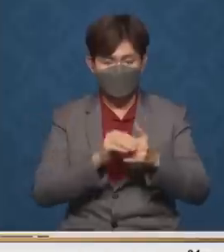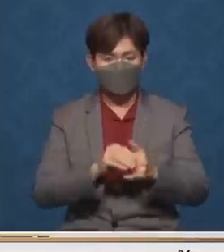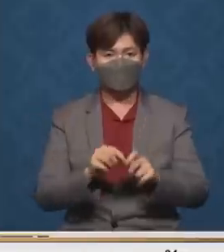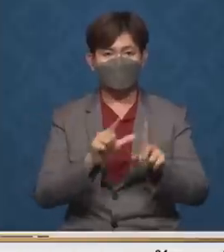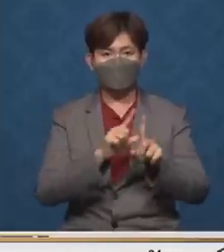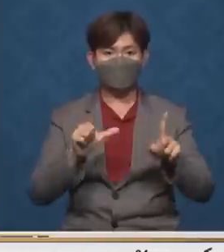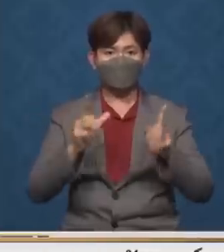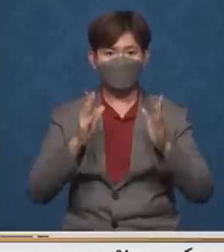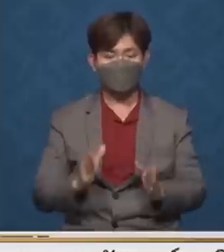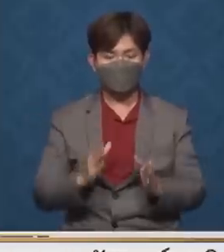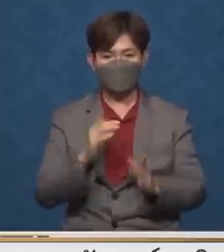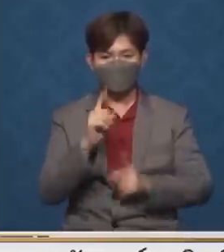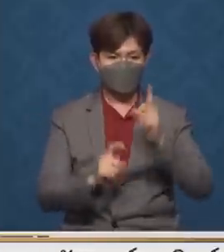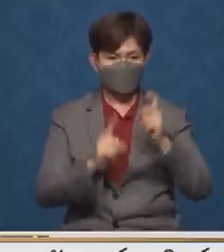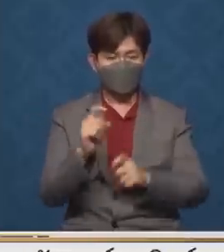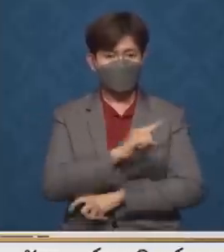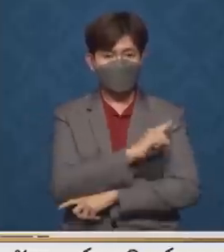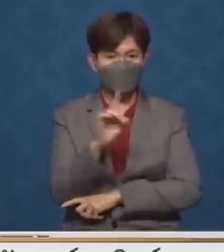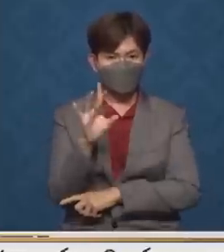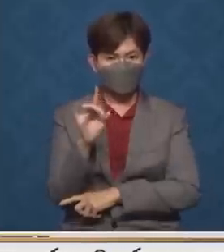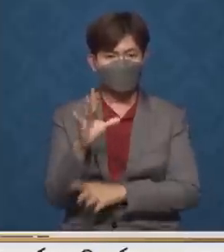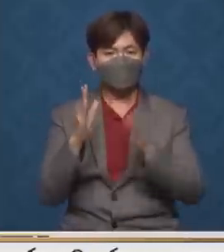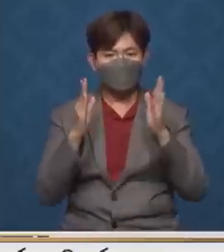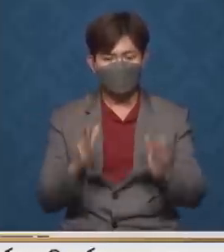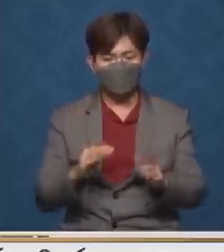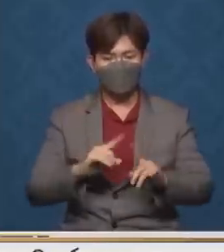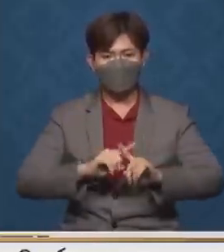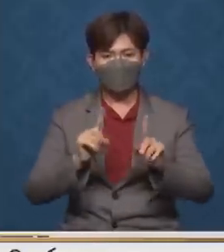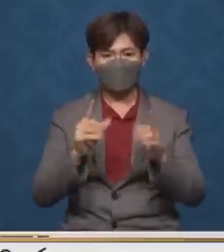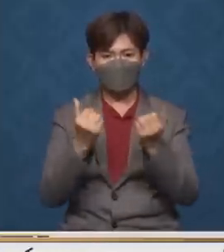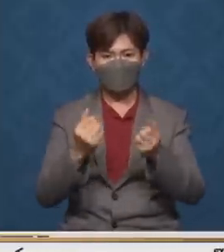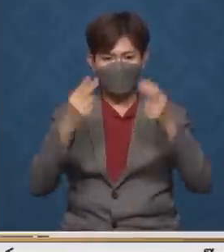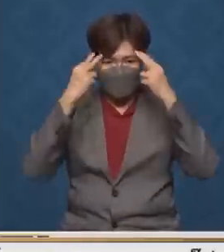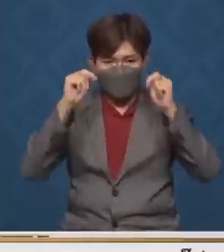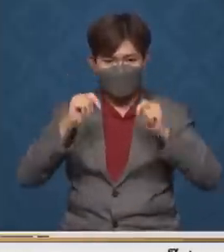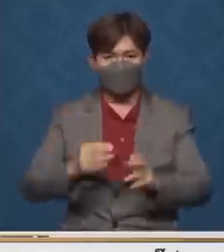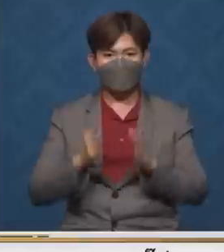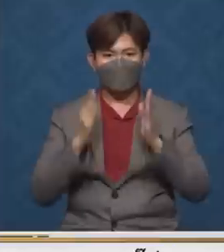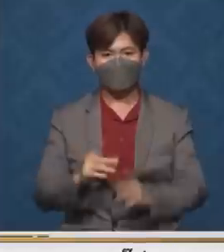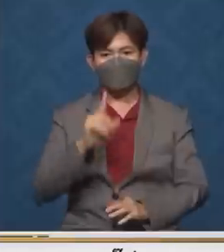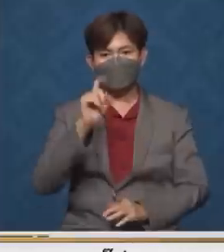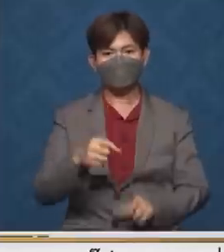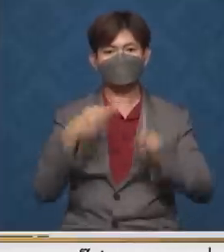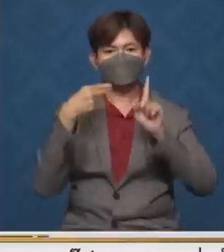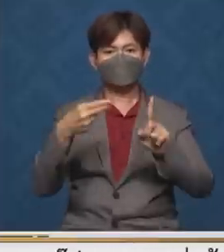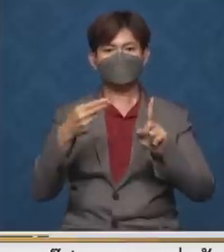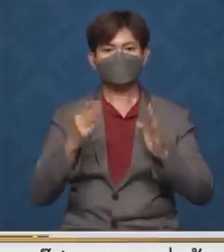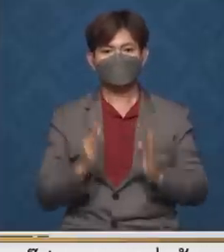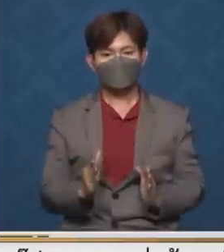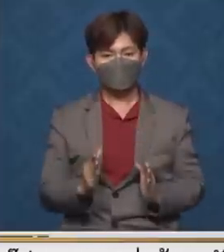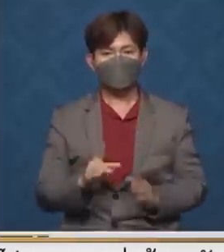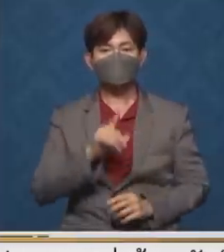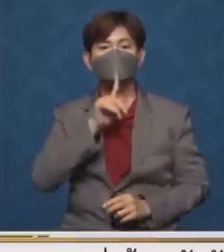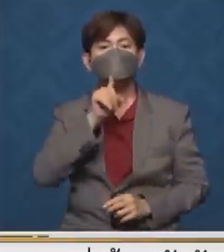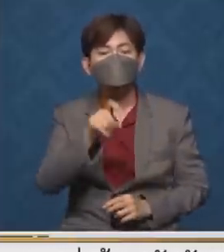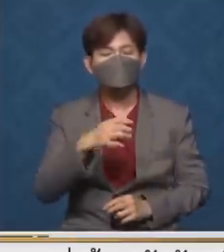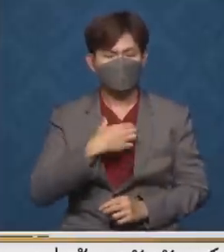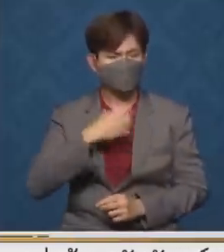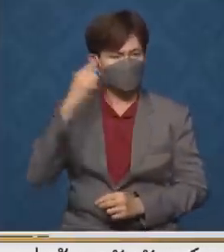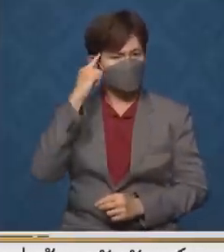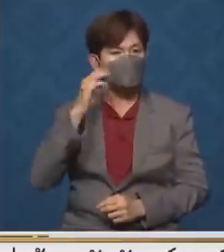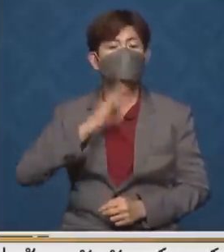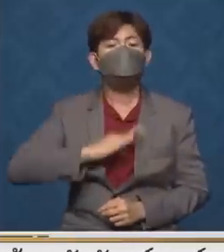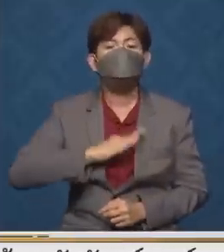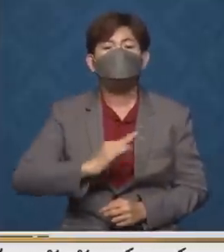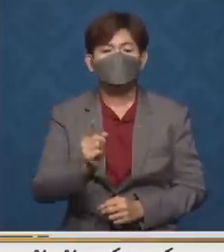หายห้อยคนจนปรจุบพน้ปราชาชนกลาวขานกัวาเป็รธ gebrachtาหมื่นส homesไปด้วยแล้วอยากจะรู้จ ๆ วทานรู้สึ